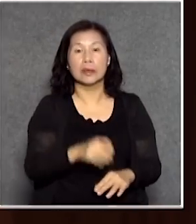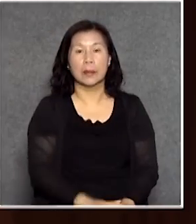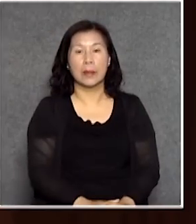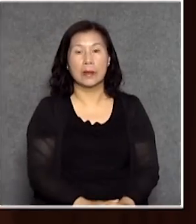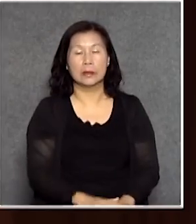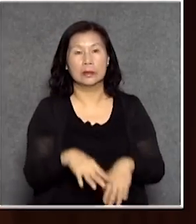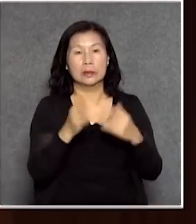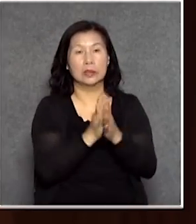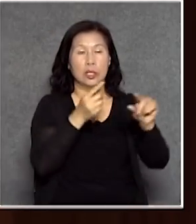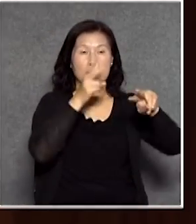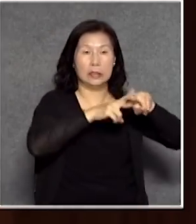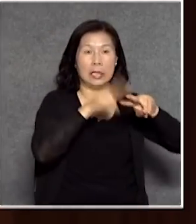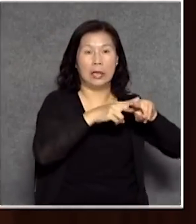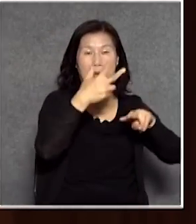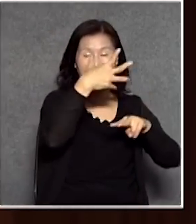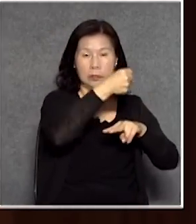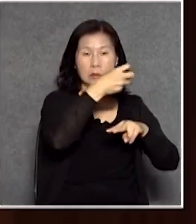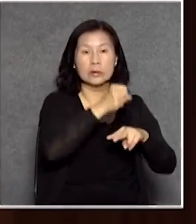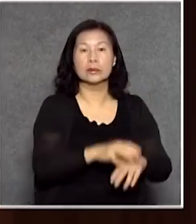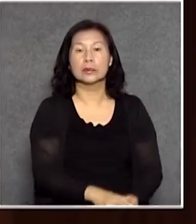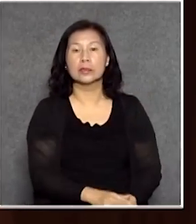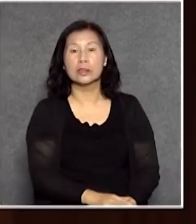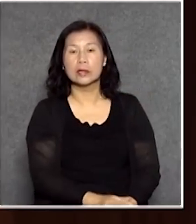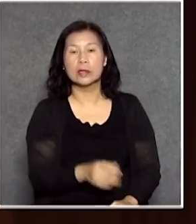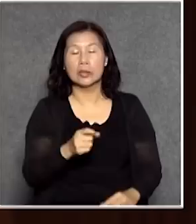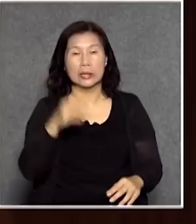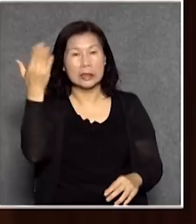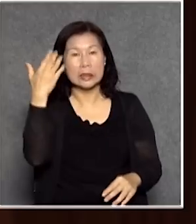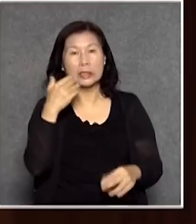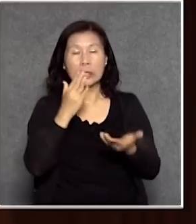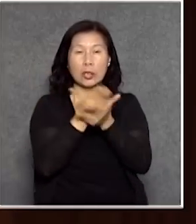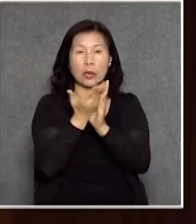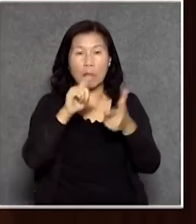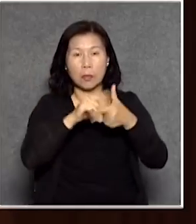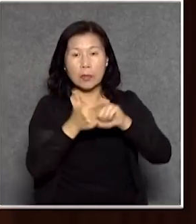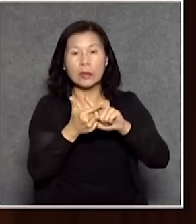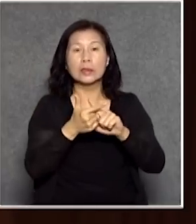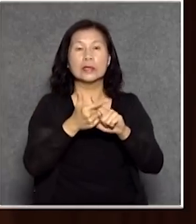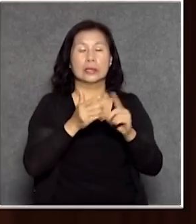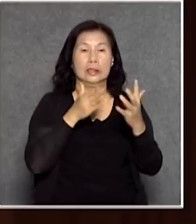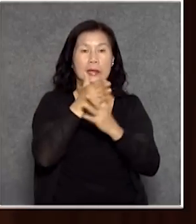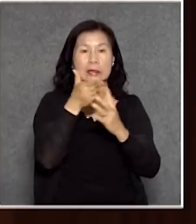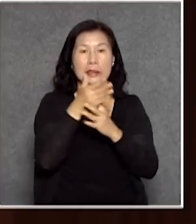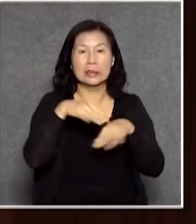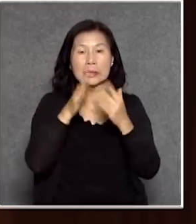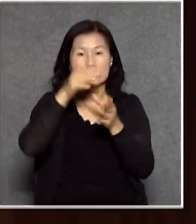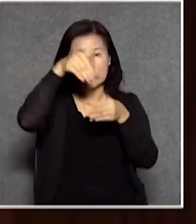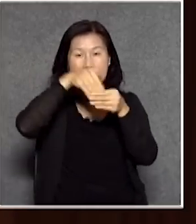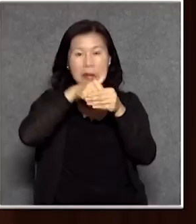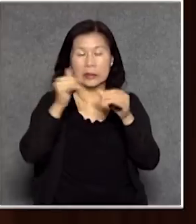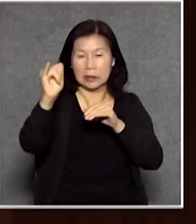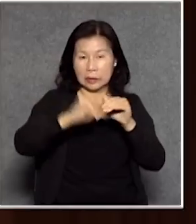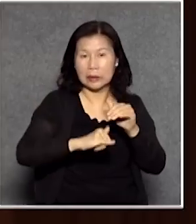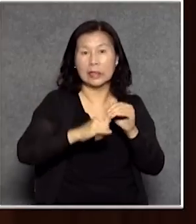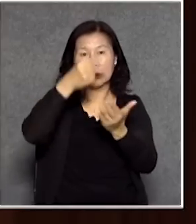中共政權，但是你呢又千方百計來去選入這個議會，進入這個制